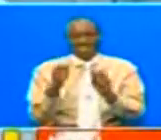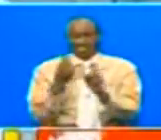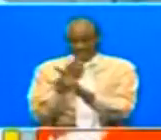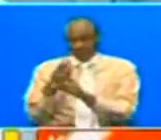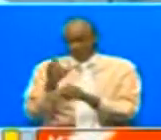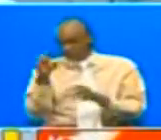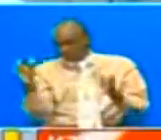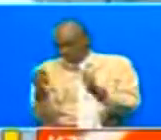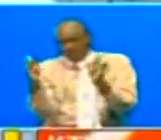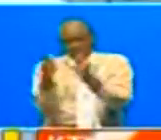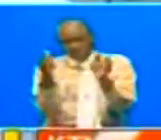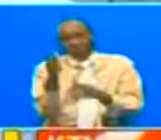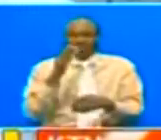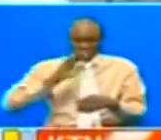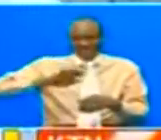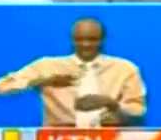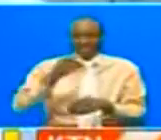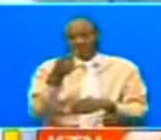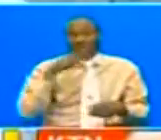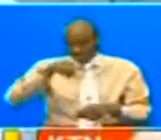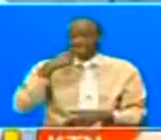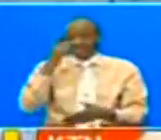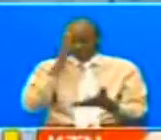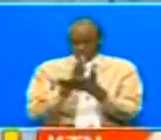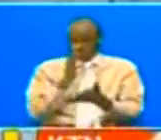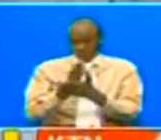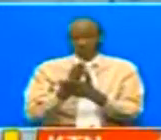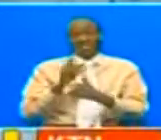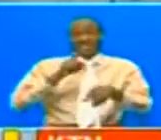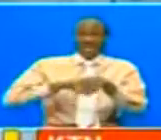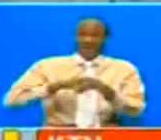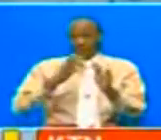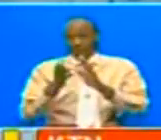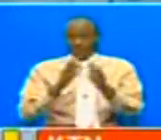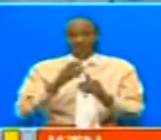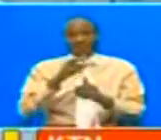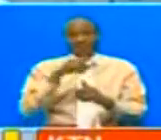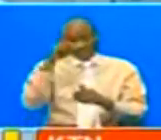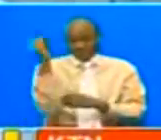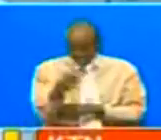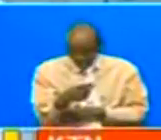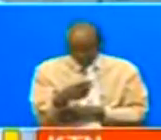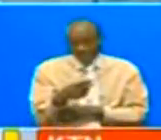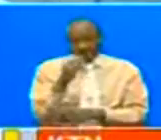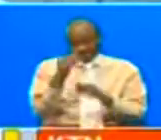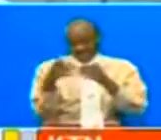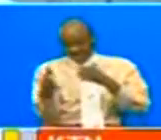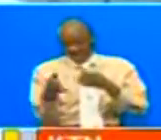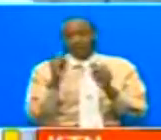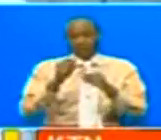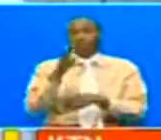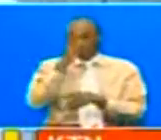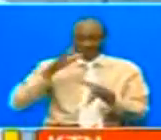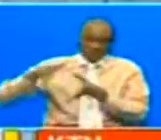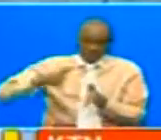kidogo kidogo imebaki, na ametuhakikishia kwamba kufikia mwezi wa pili, mwisho wa mwezi wa pili, maji itakuwa